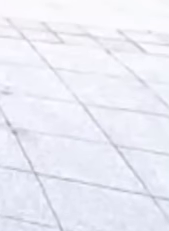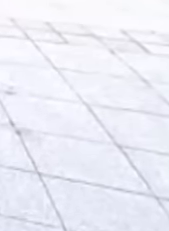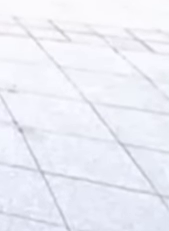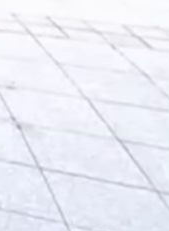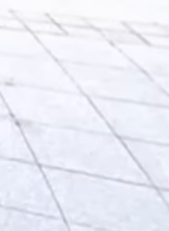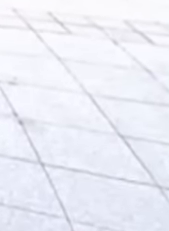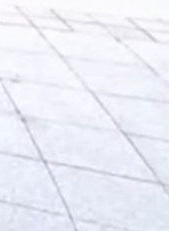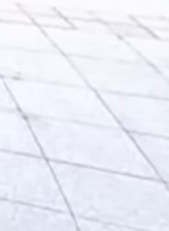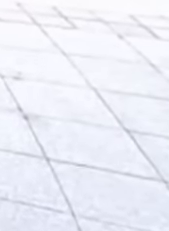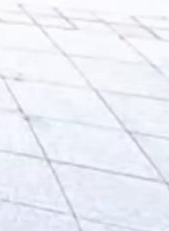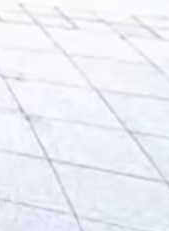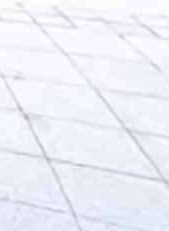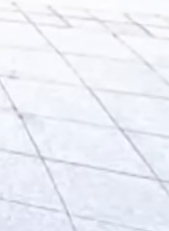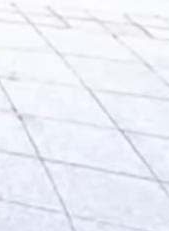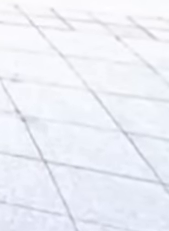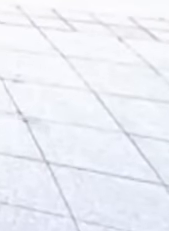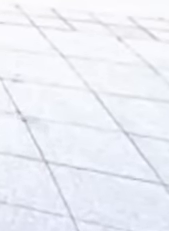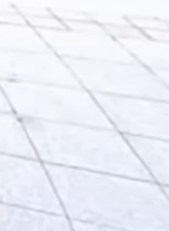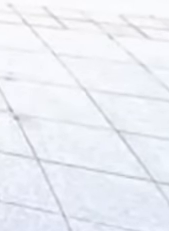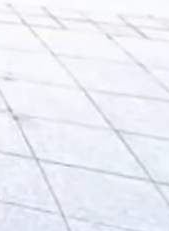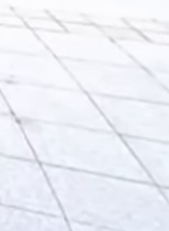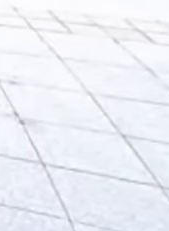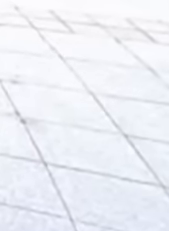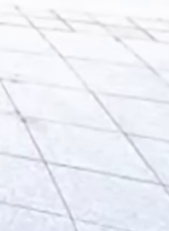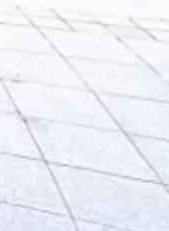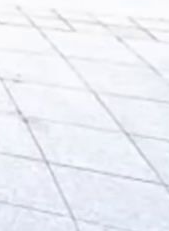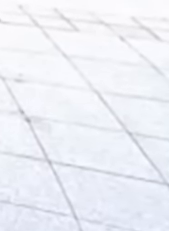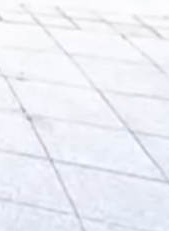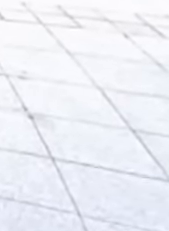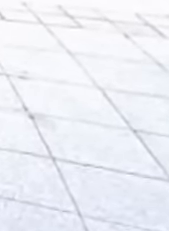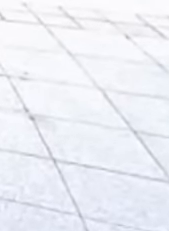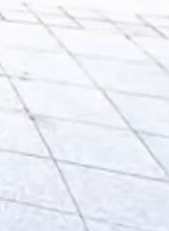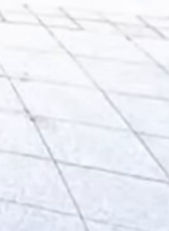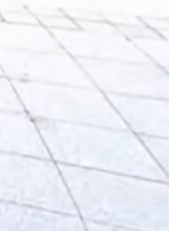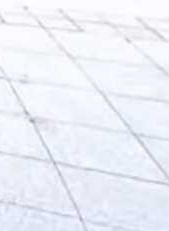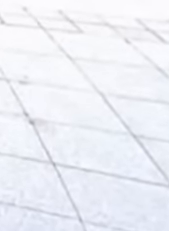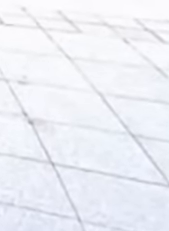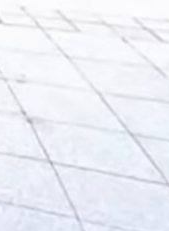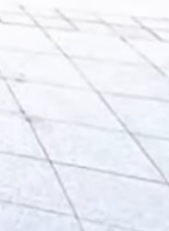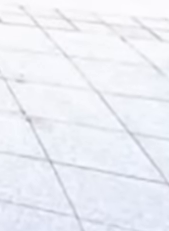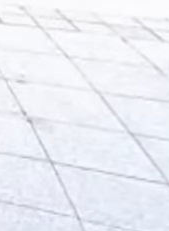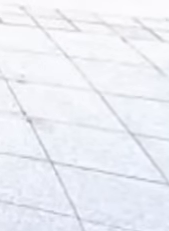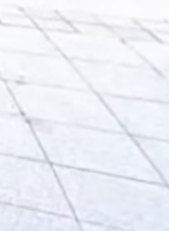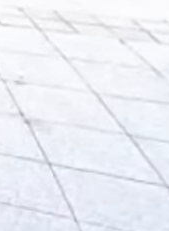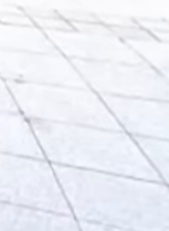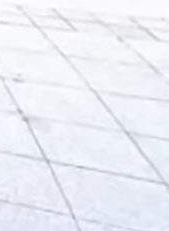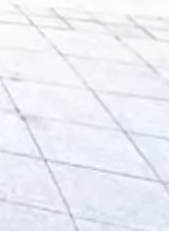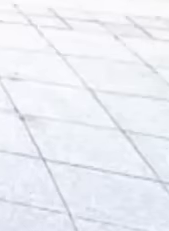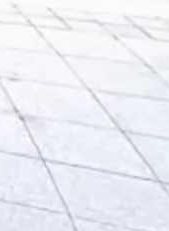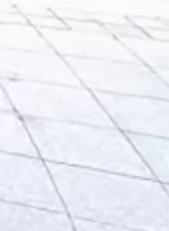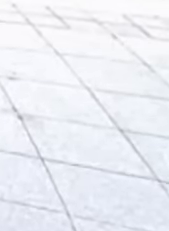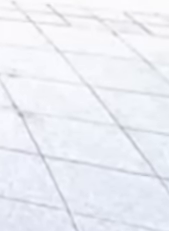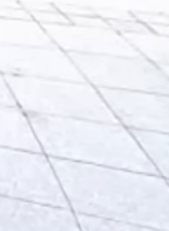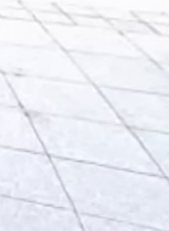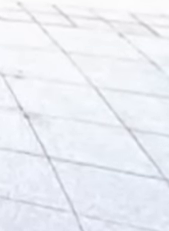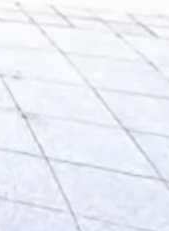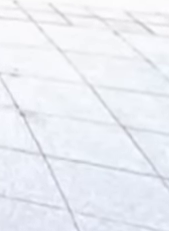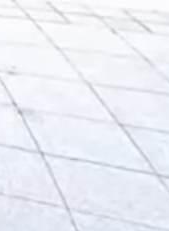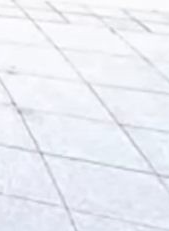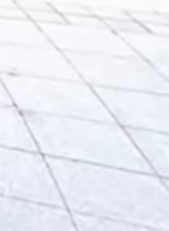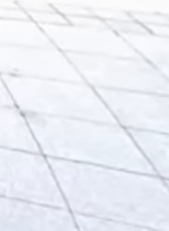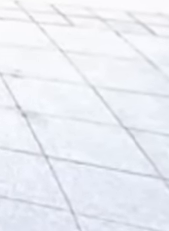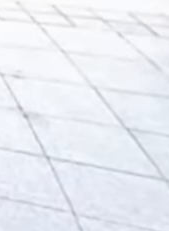민주당 대표가 각각의 이 판세를 분석했습니다. 한동훈 비대위원장과 국민의힘 관계자는 서울의